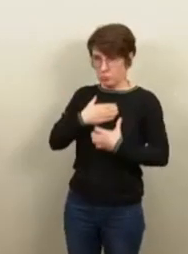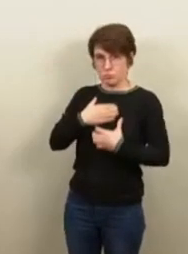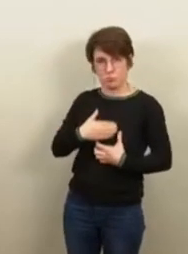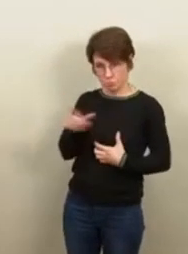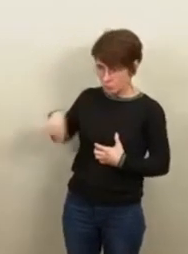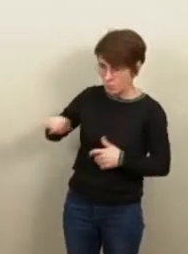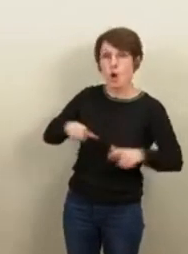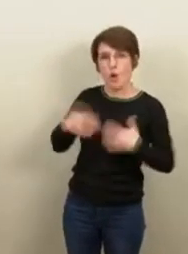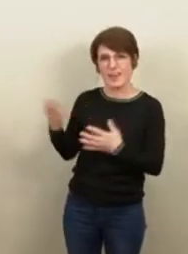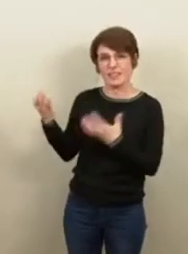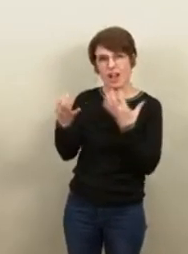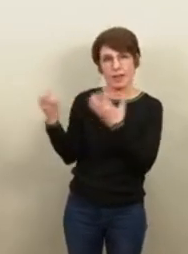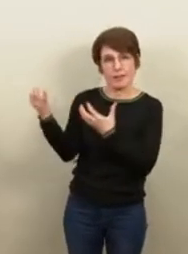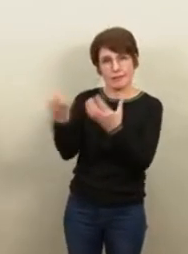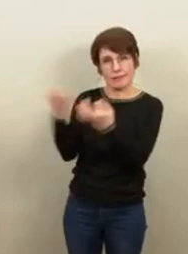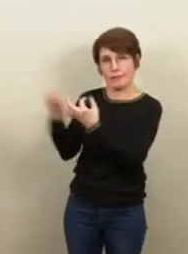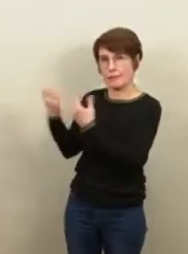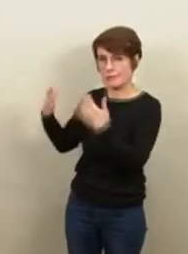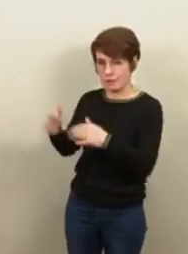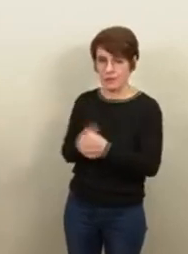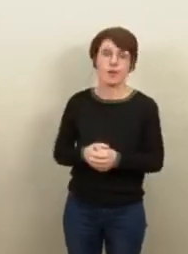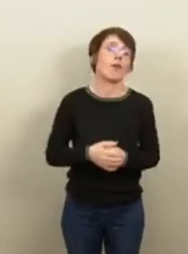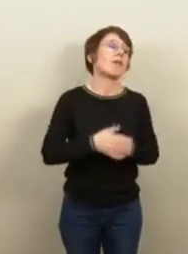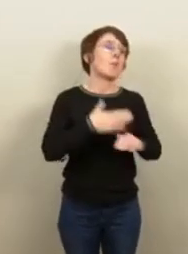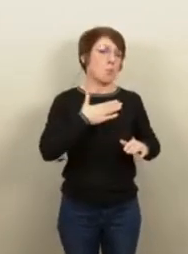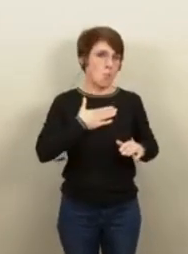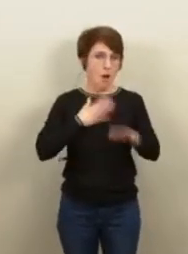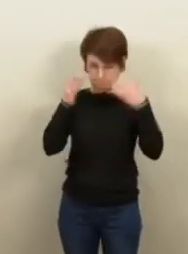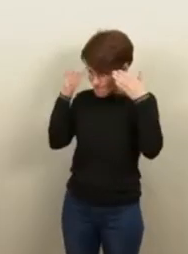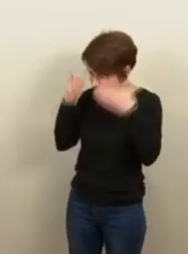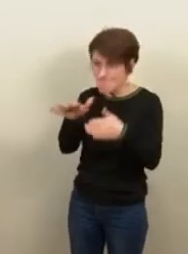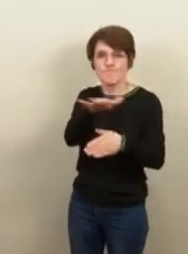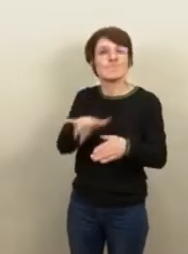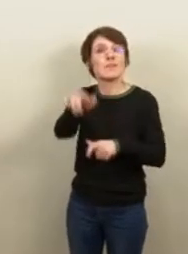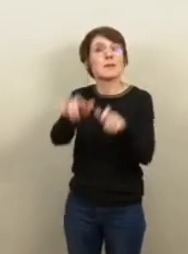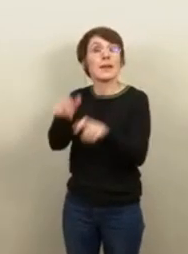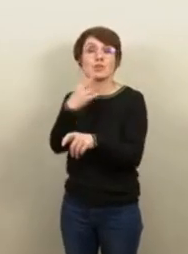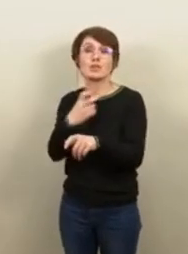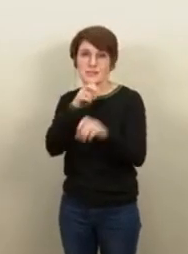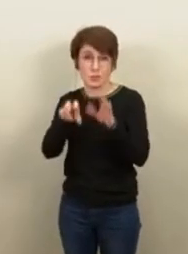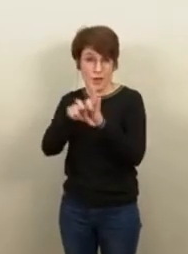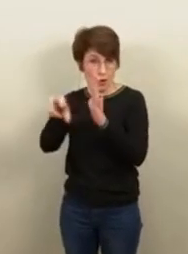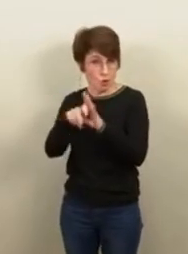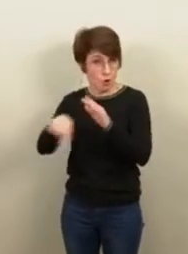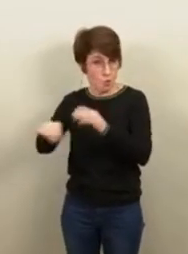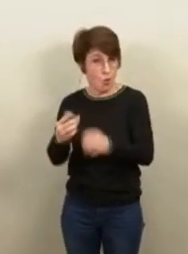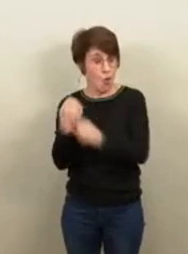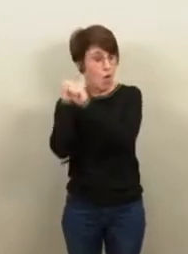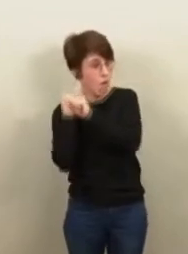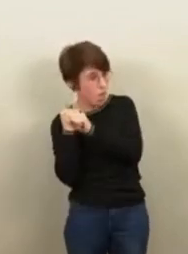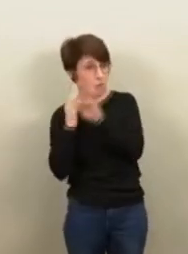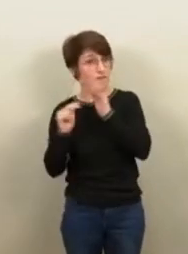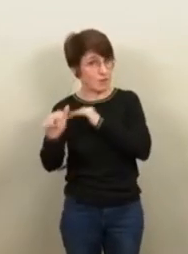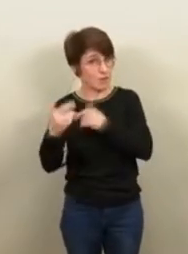brillamment. Moi, je vais m'attacher particulièrement aux Grenoblois et à ce qu'ils vont subir. Je me suis donc penchée